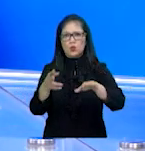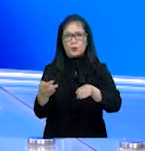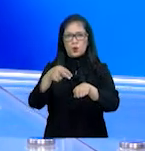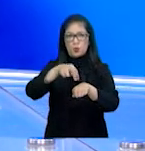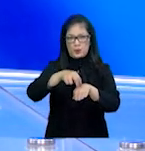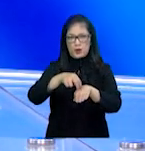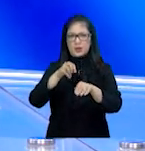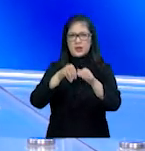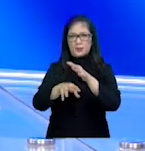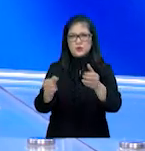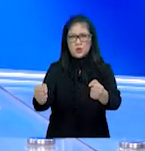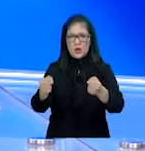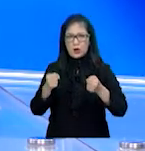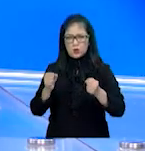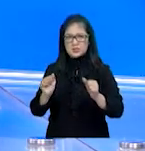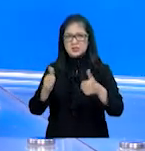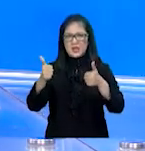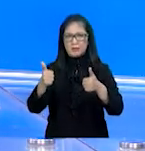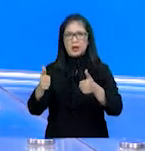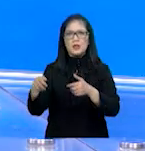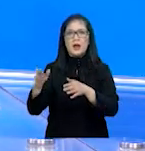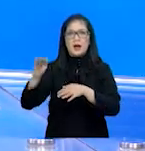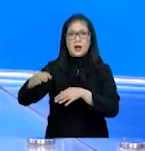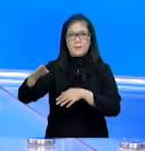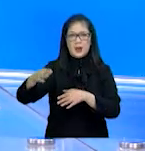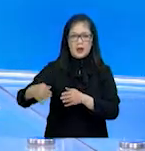nahkoda selamat ditolong kapal nelayan yang melintas.